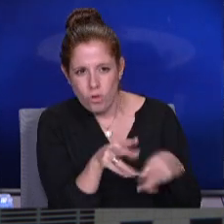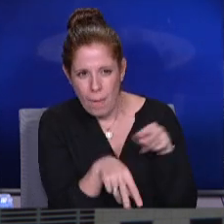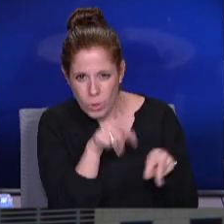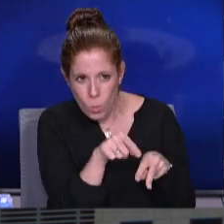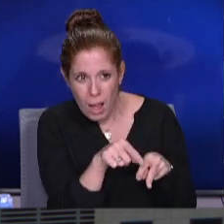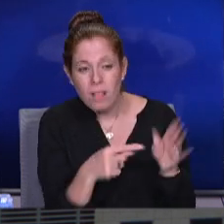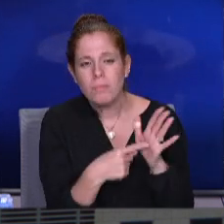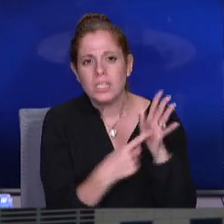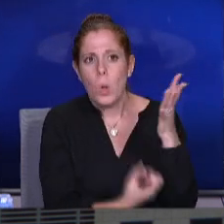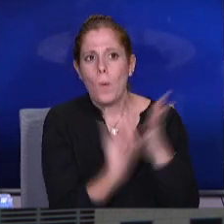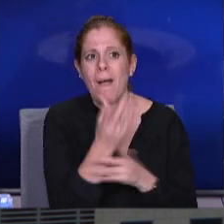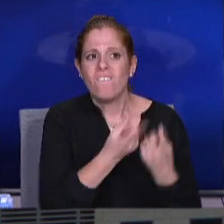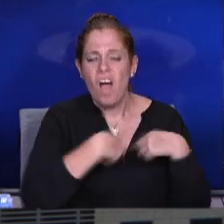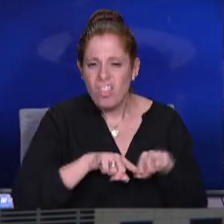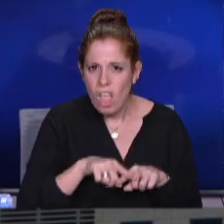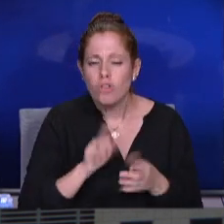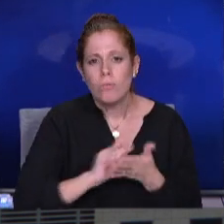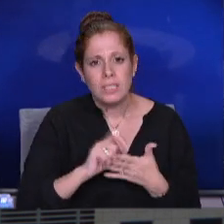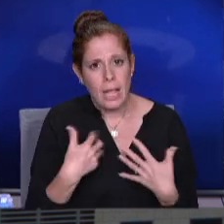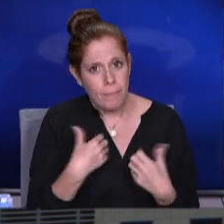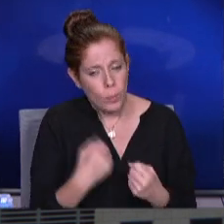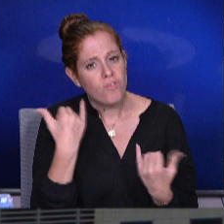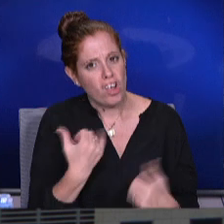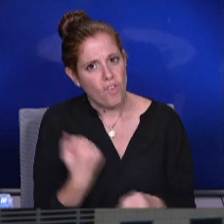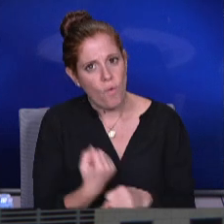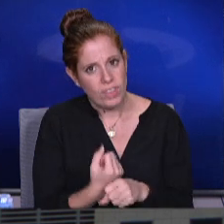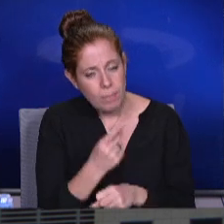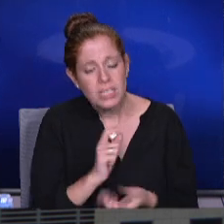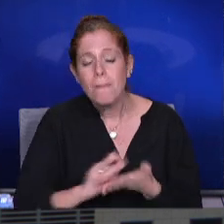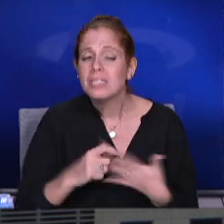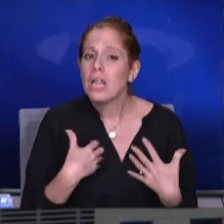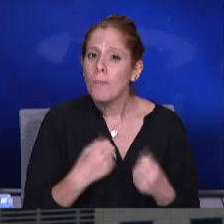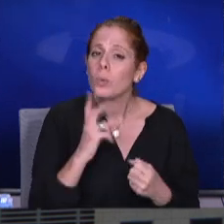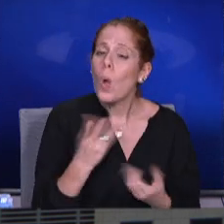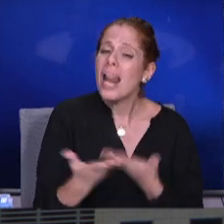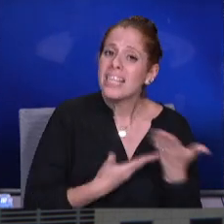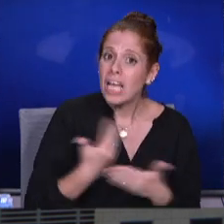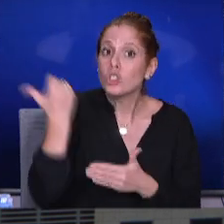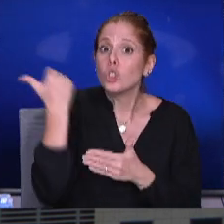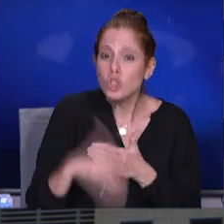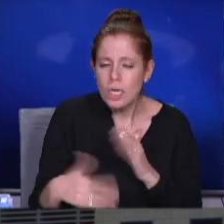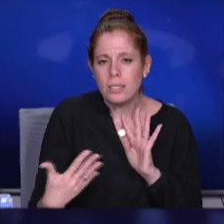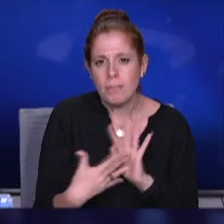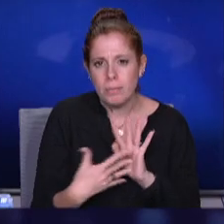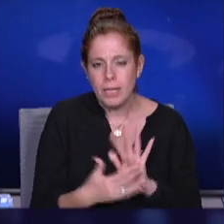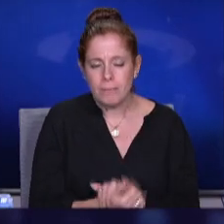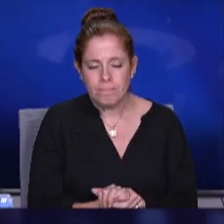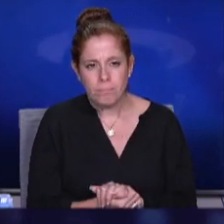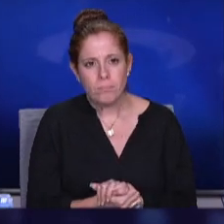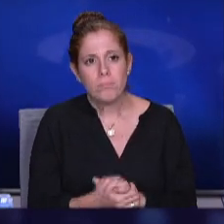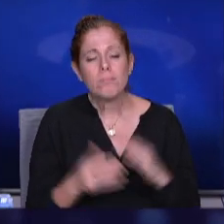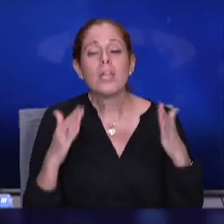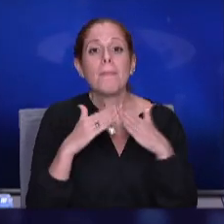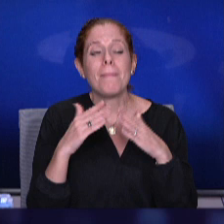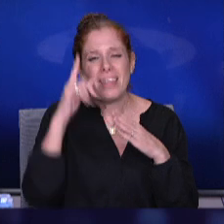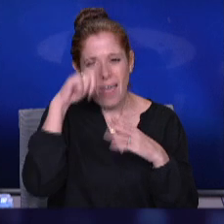ועדת בדיקה של משרד הבריאות ועבודתה נמצאת בעיצומה. משרד הבריאות יוכל להתייחס בסיום הבדיקה. מבית האבות